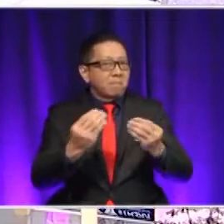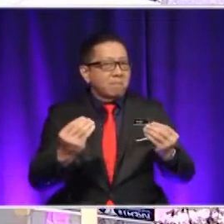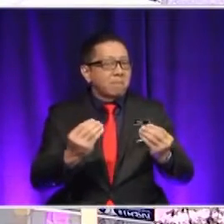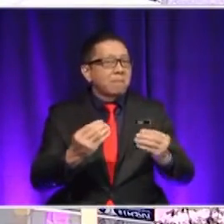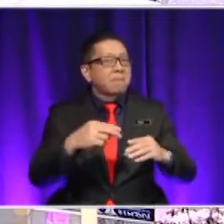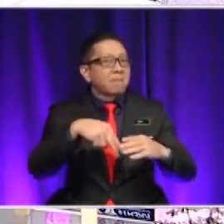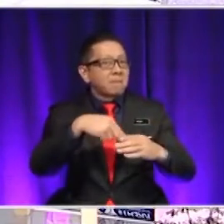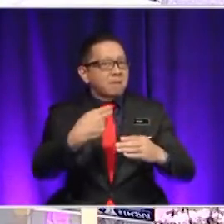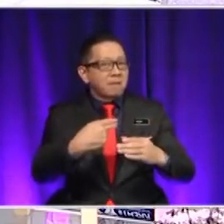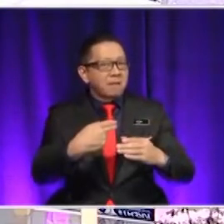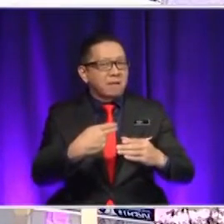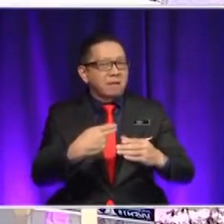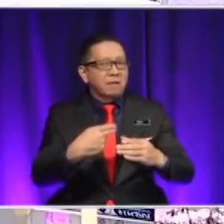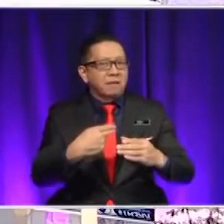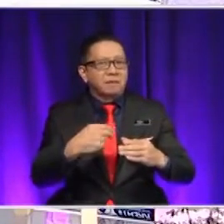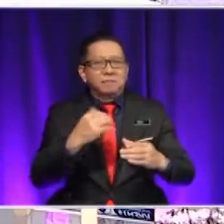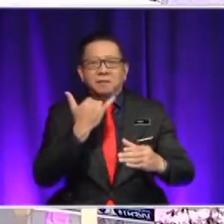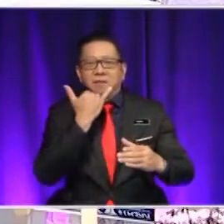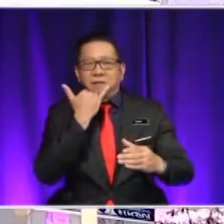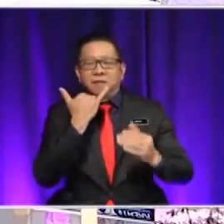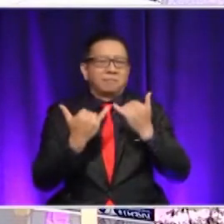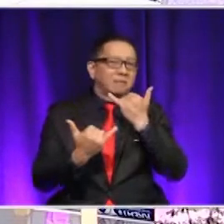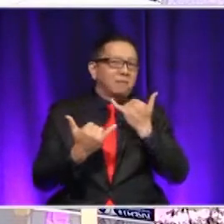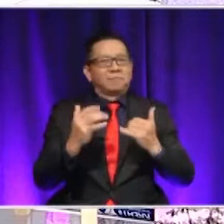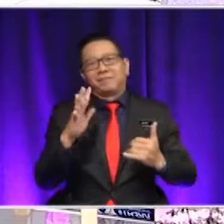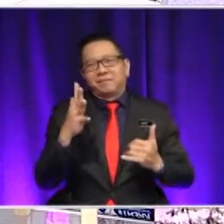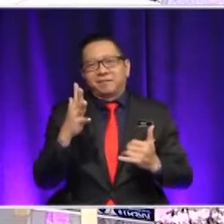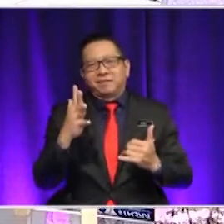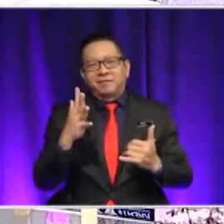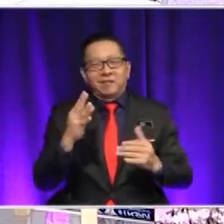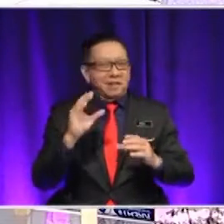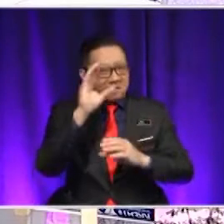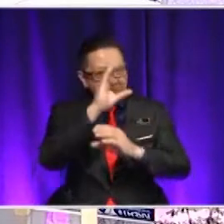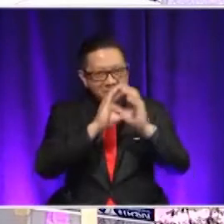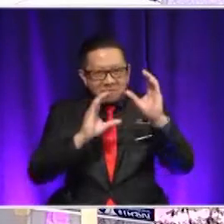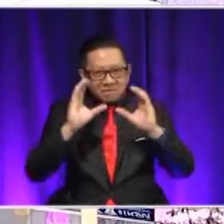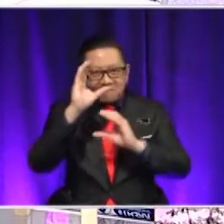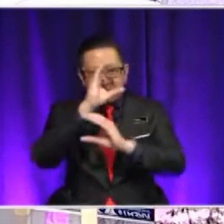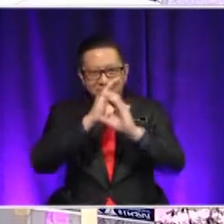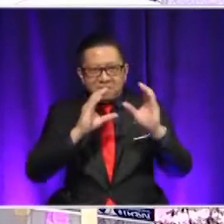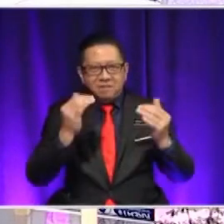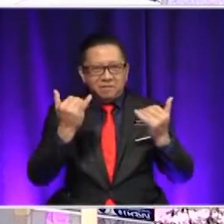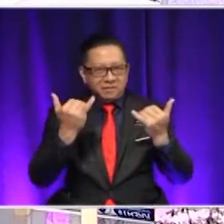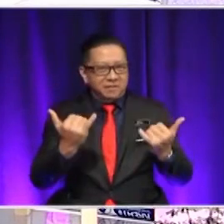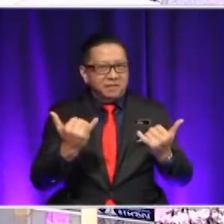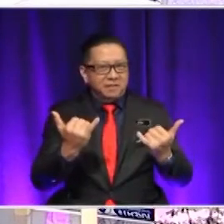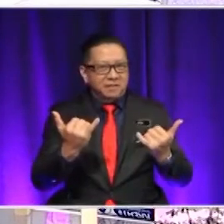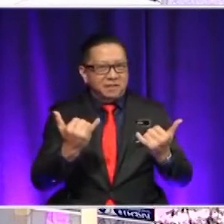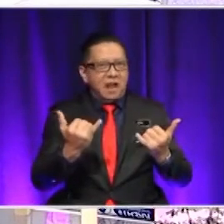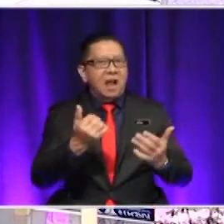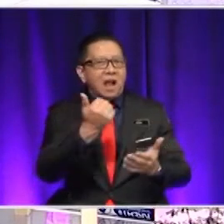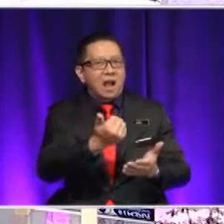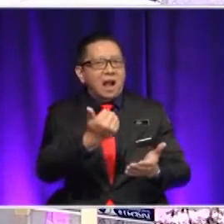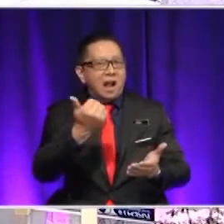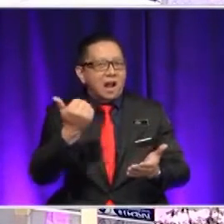cukup Baki tidak teroka terlebih dahulu oke Ivan kite nak mule penerokaan qt dengan menengok ke Aa